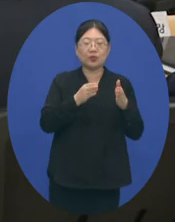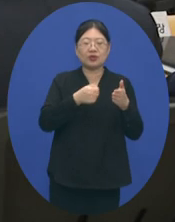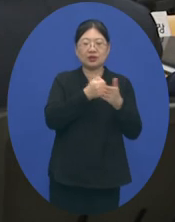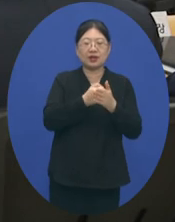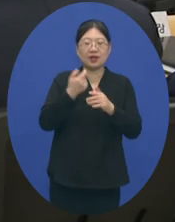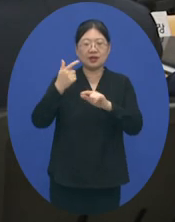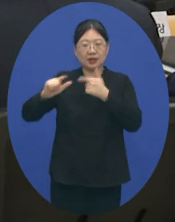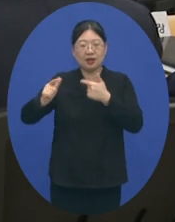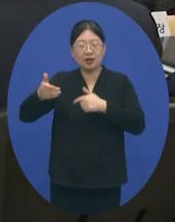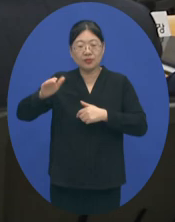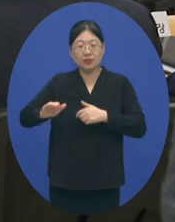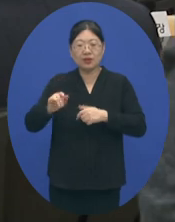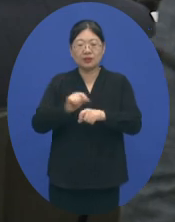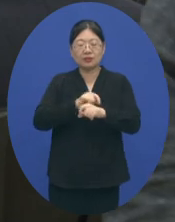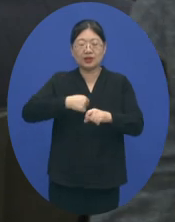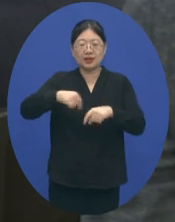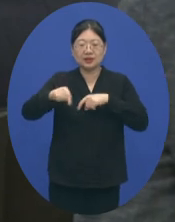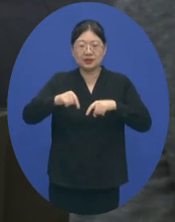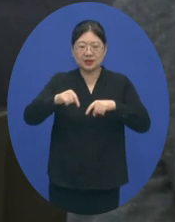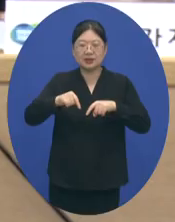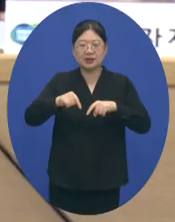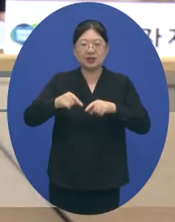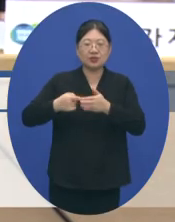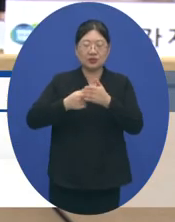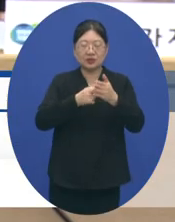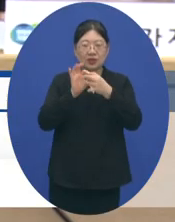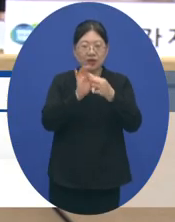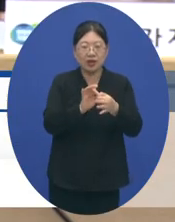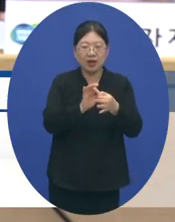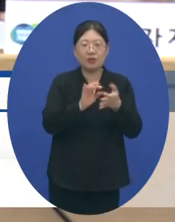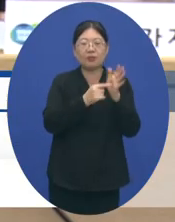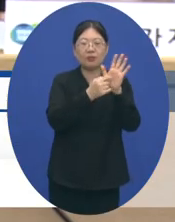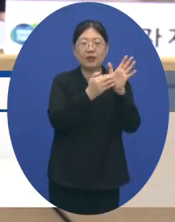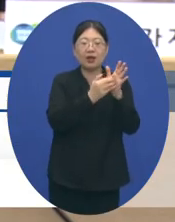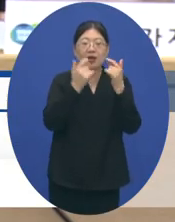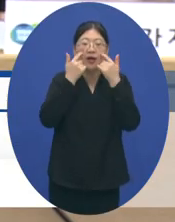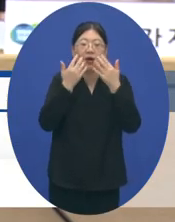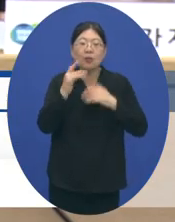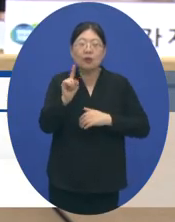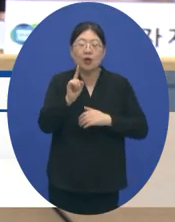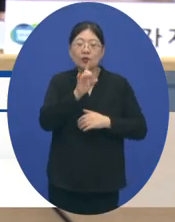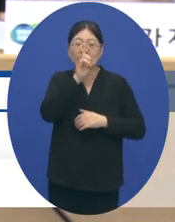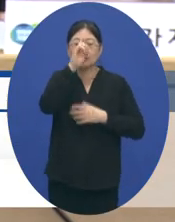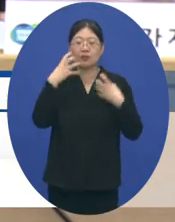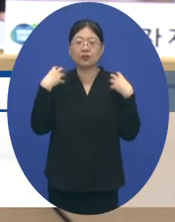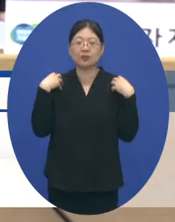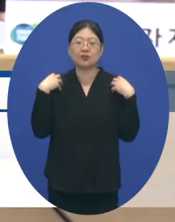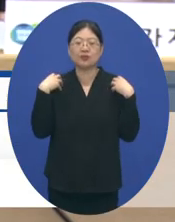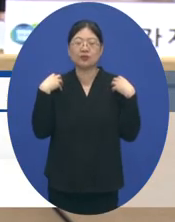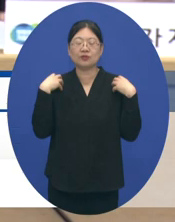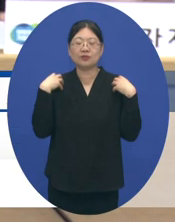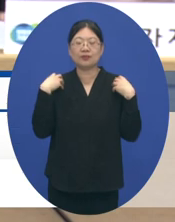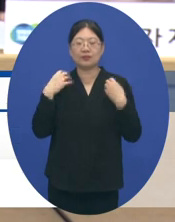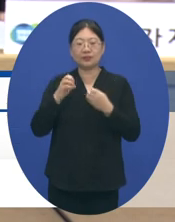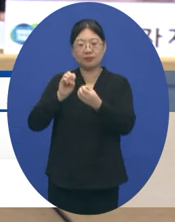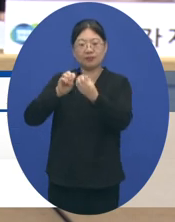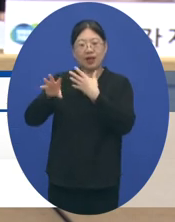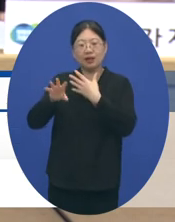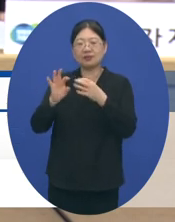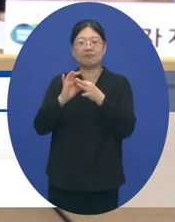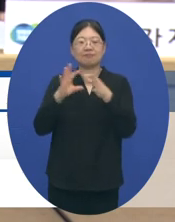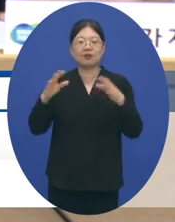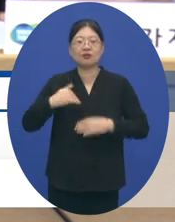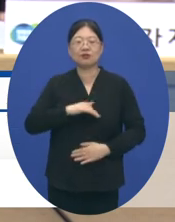특자도 추진을 계속하겠다는 뜻을 밝혔습니다. 분명한 사실은 중앙정부의 반응이